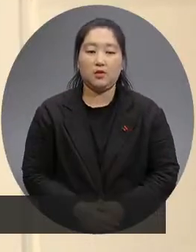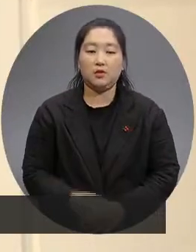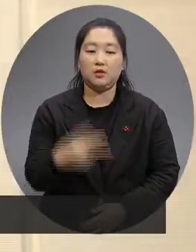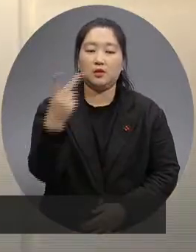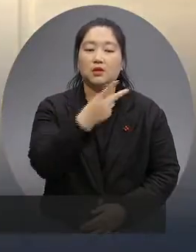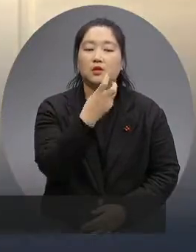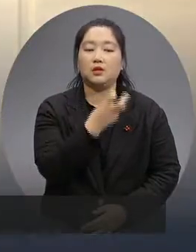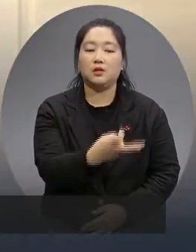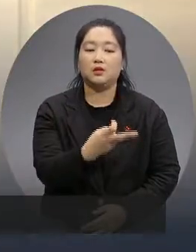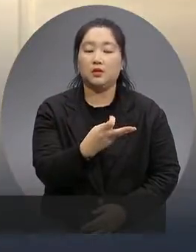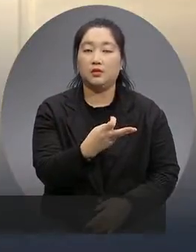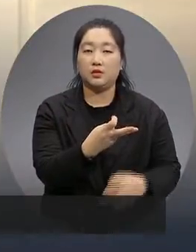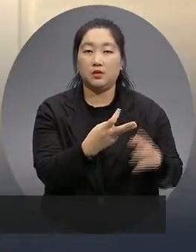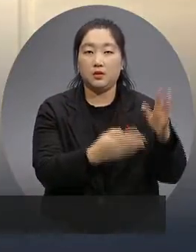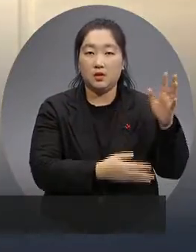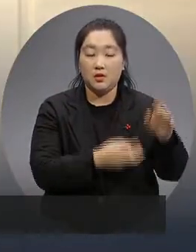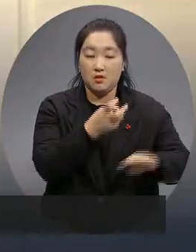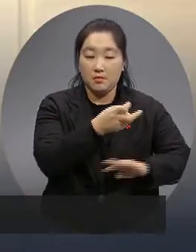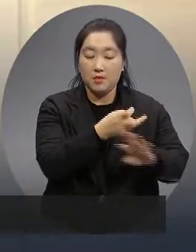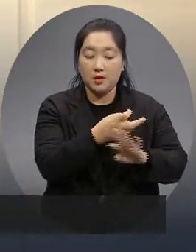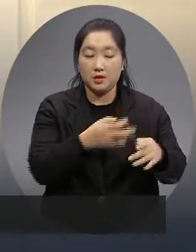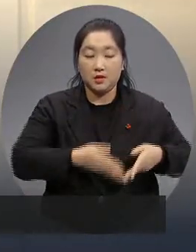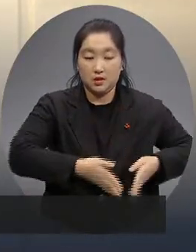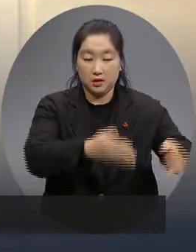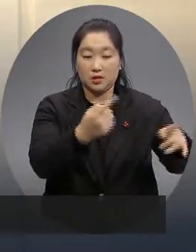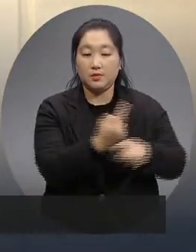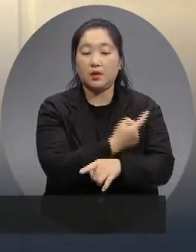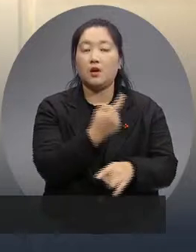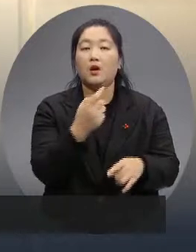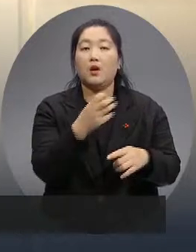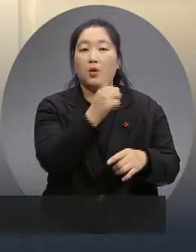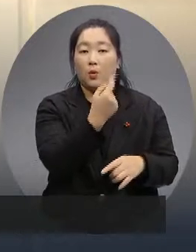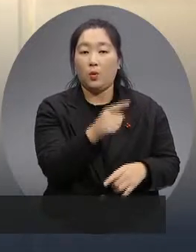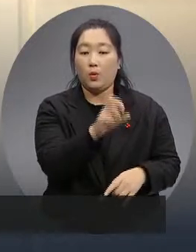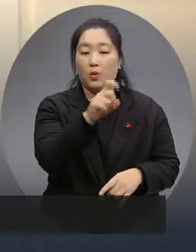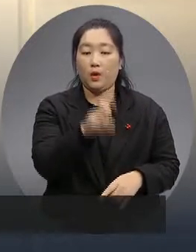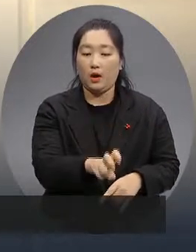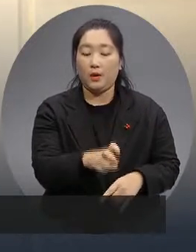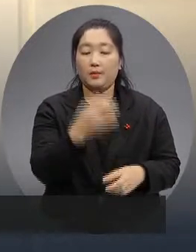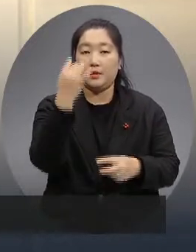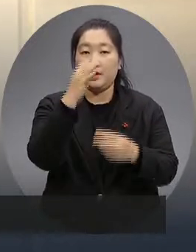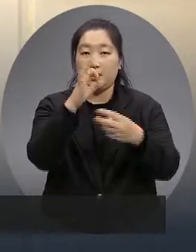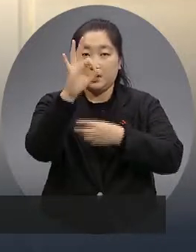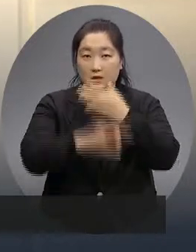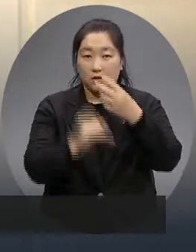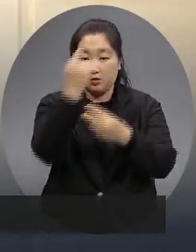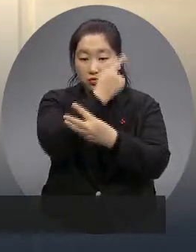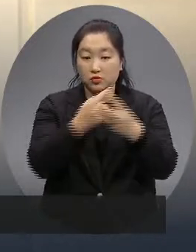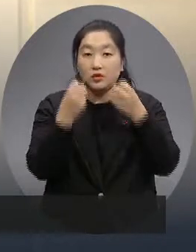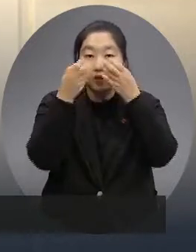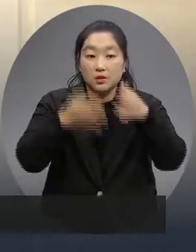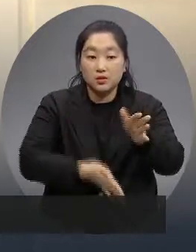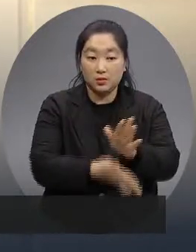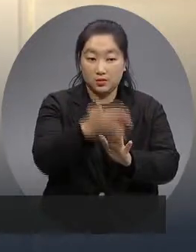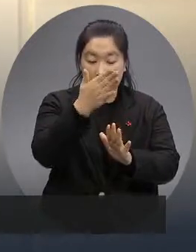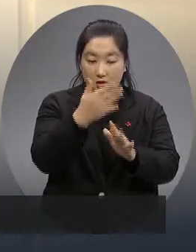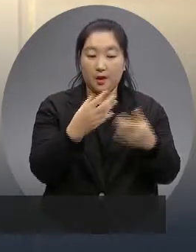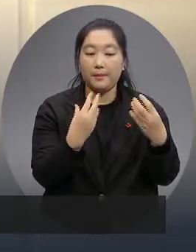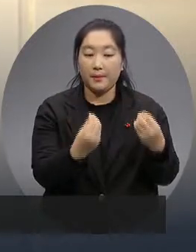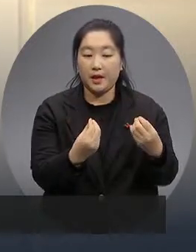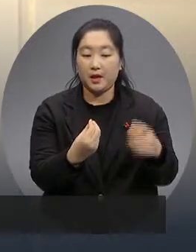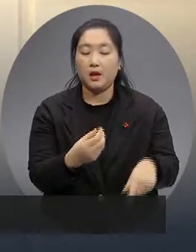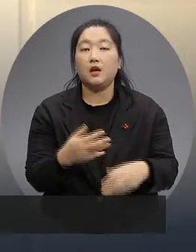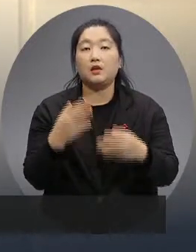2013년도 시내버스 노선 개편 후 호암택지나 서충지 신도시가 개발이 됐습니다. 이로 인해서 시내버스 개선이